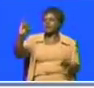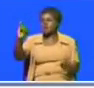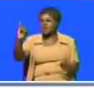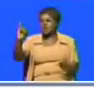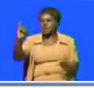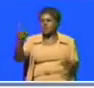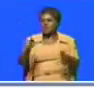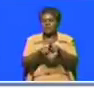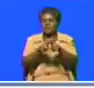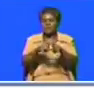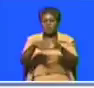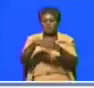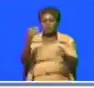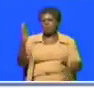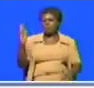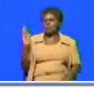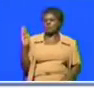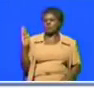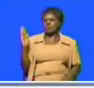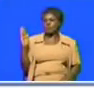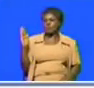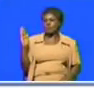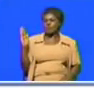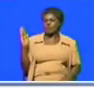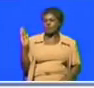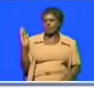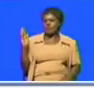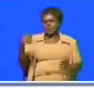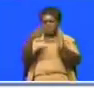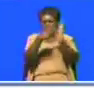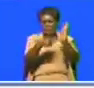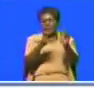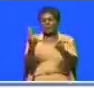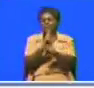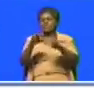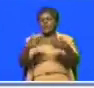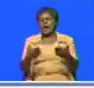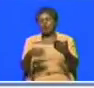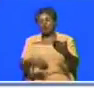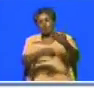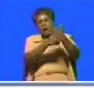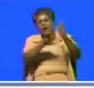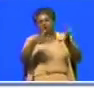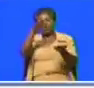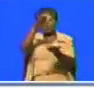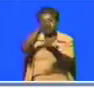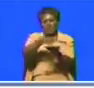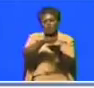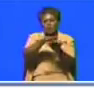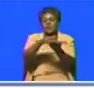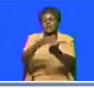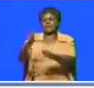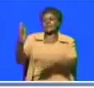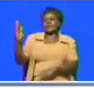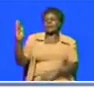pia lalamika kwamba ulinzi wake umepunguzwa. Hatujui ni tathmini zipi ambazo zinatumiwa na idara husika kuongeza ama kupunguza kiwango